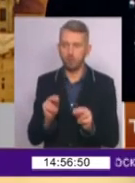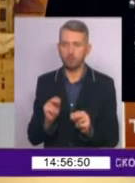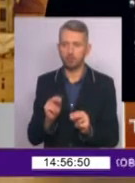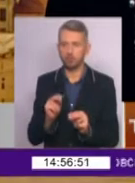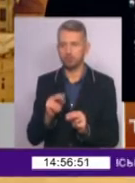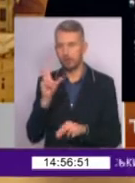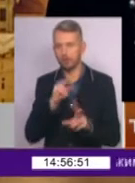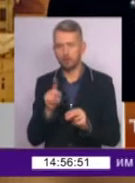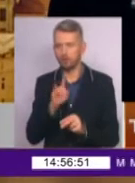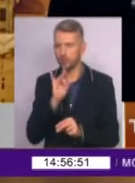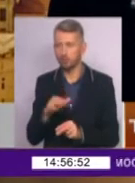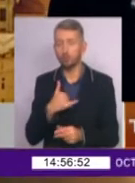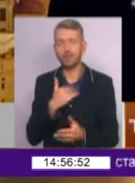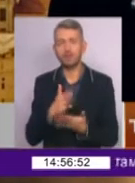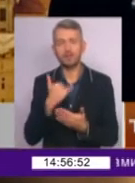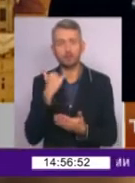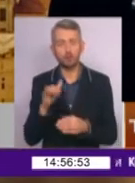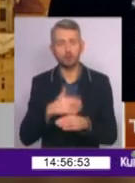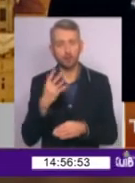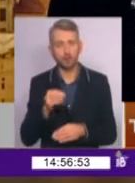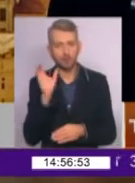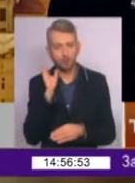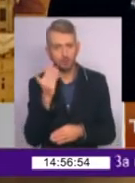буде. У нас є телефонний дзвінок. Доброго дня, слухаємо вас.